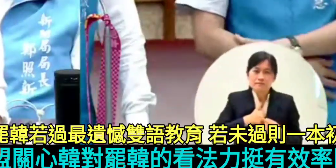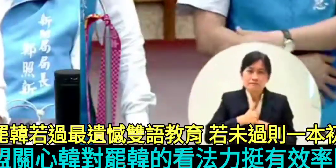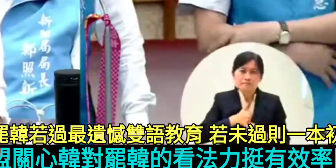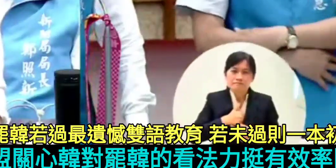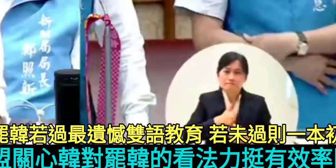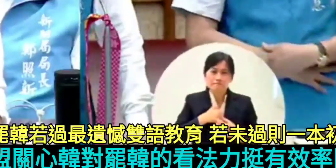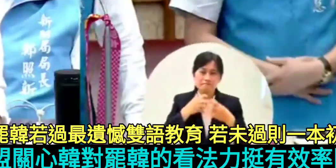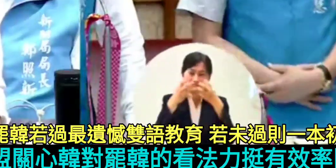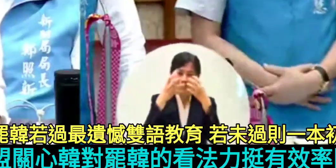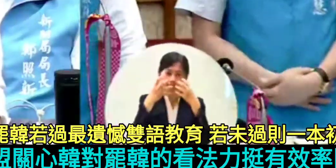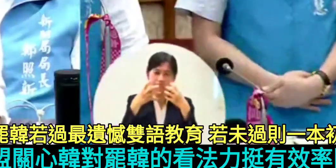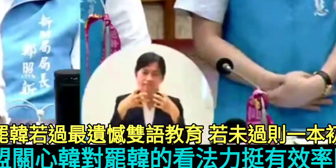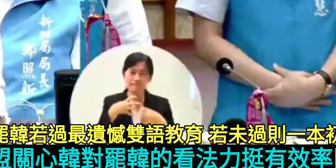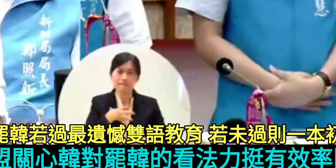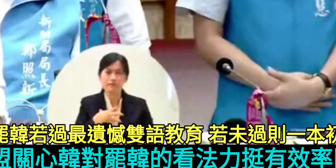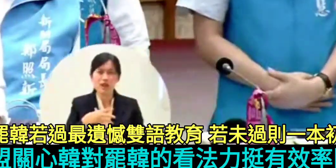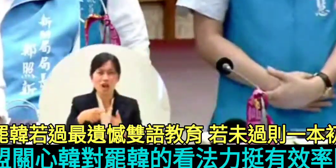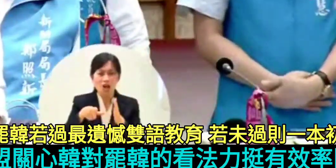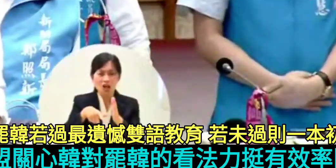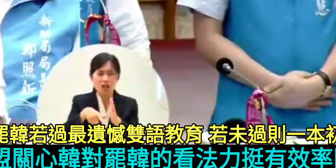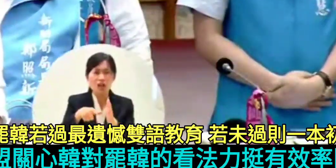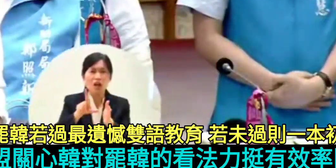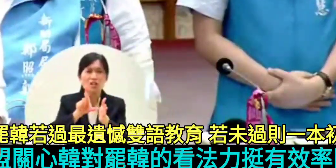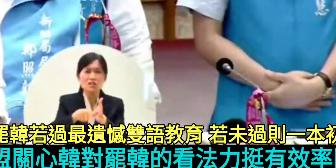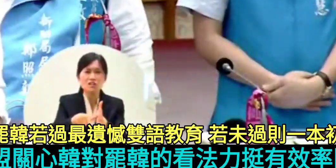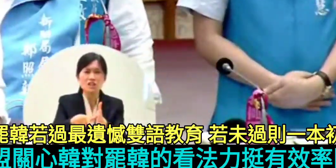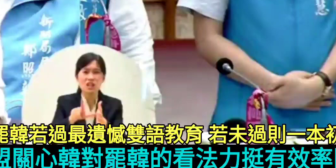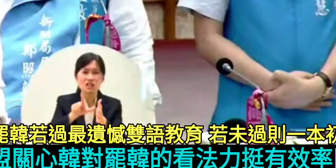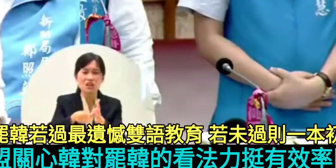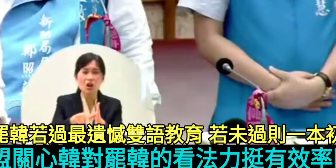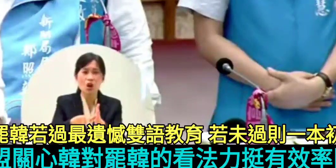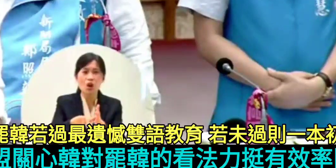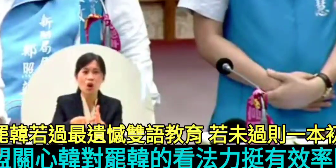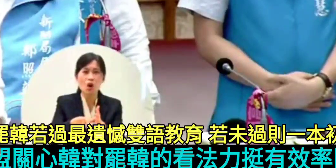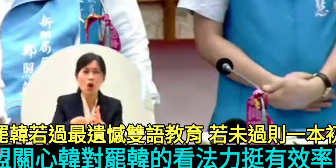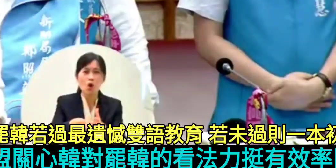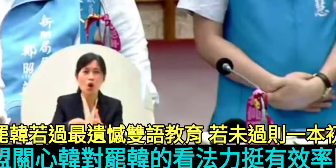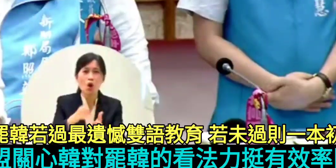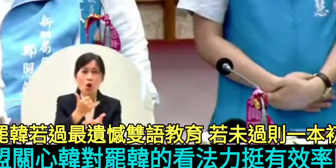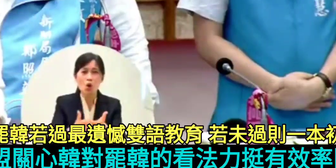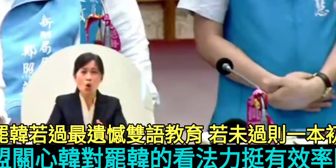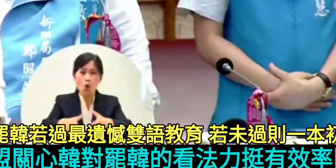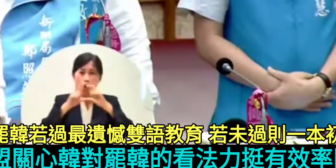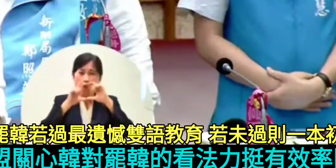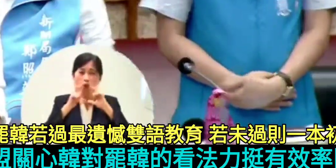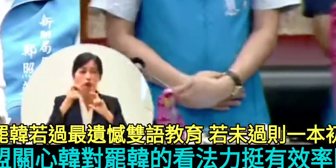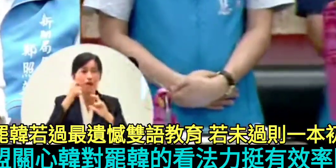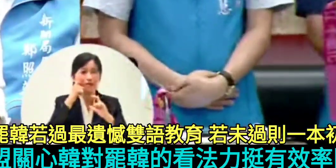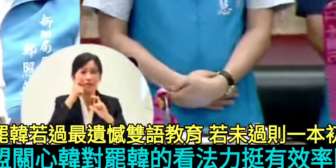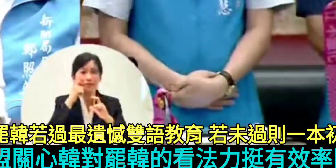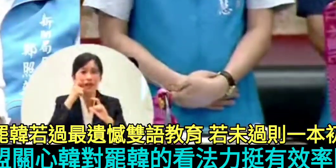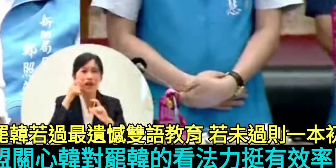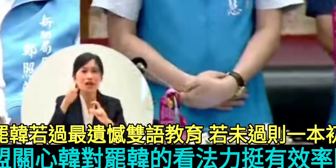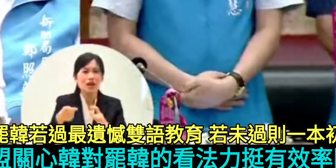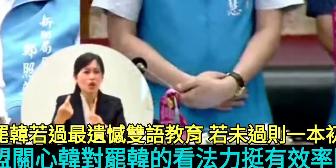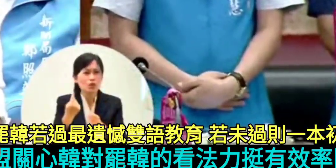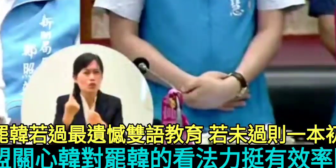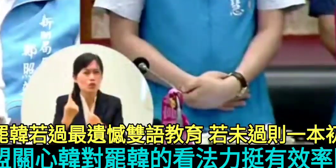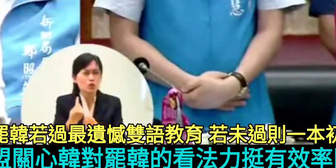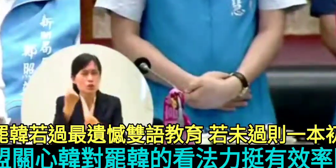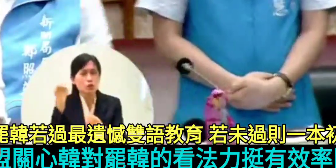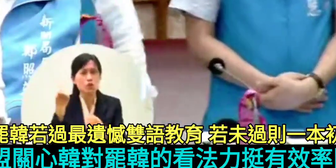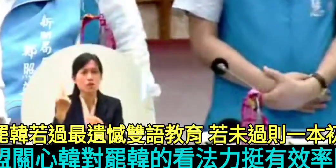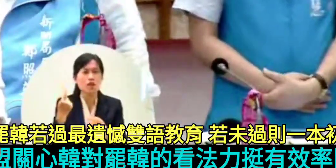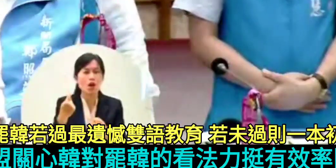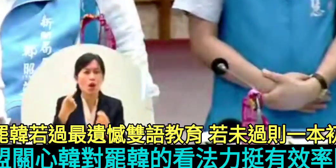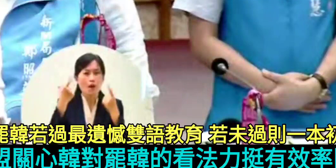时光倒流，时光是不会倒流的。那去年出来的情境，那时候我们采取，我个人采取的被